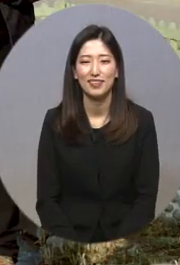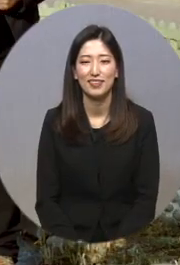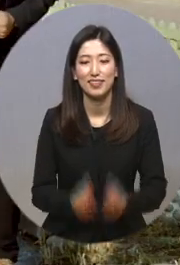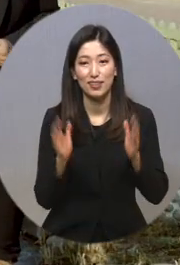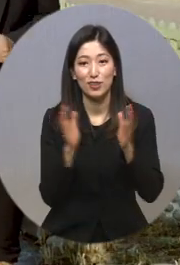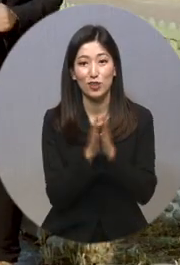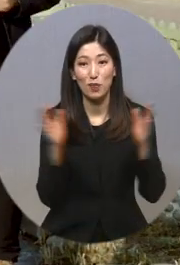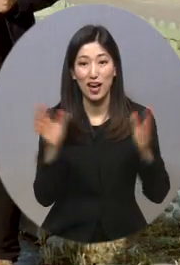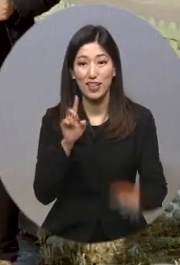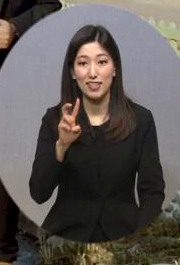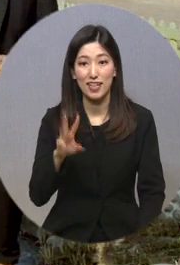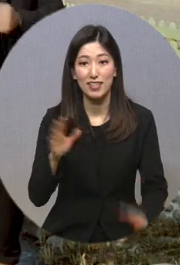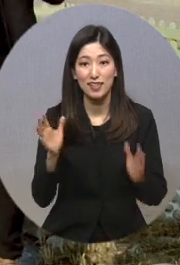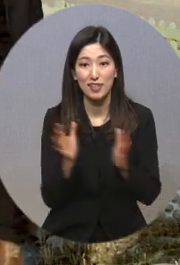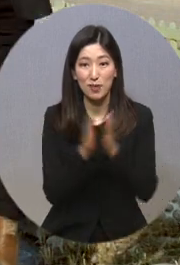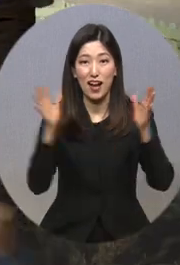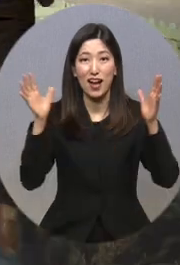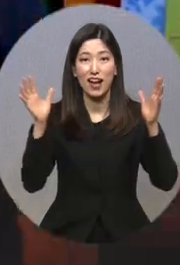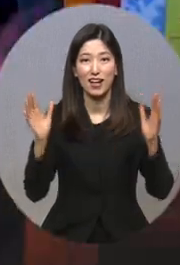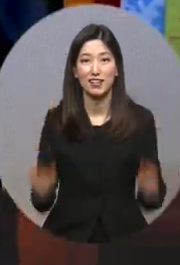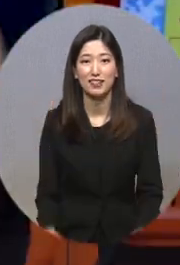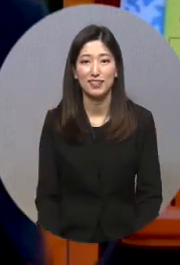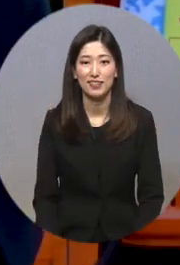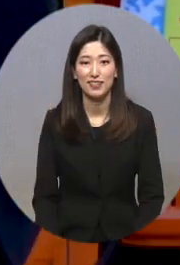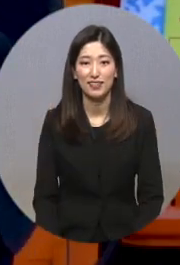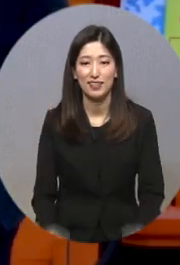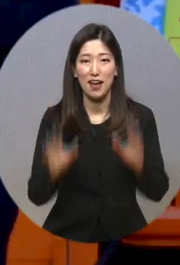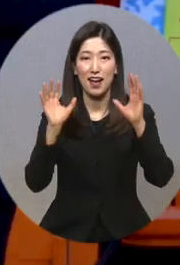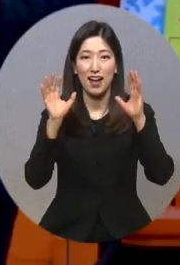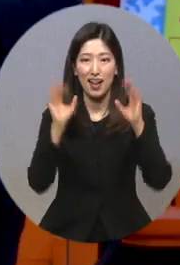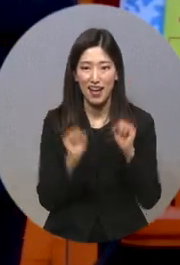출발! 하나 둘 셋! 쫙!